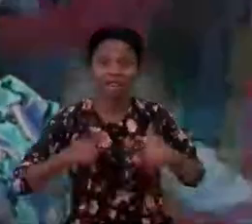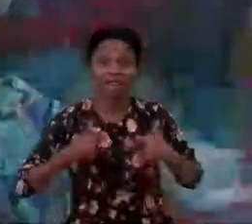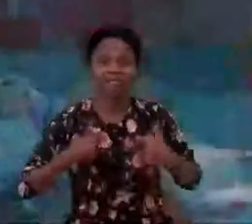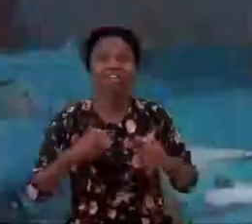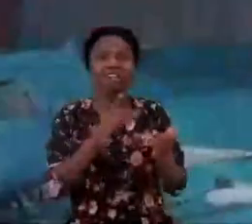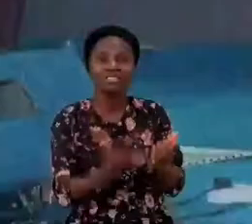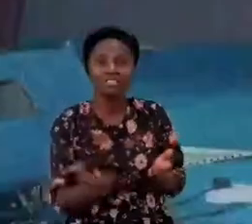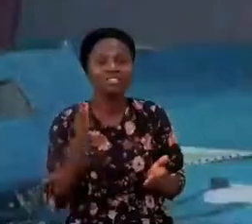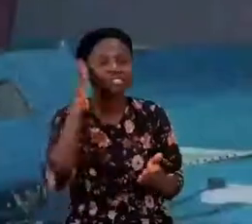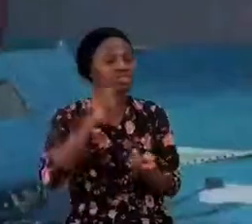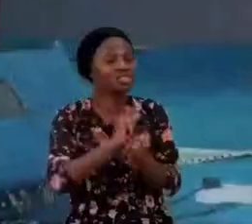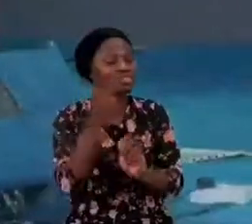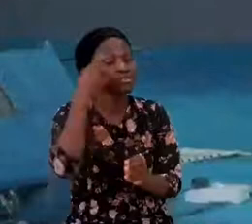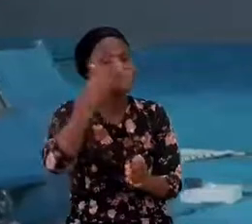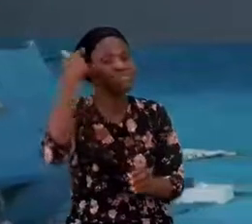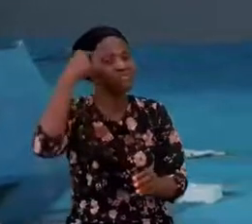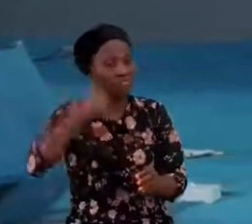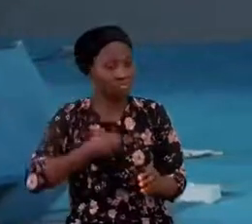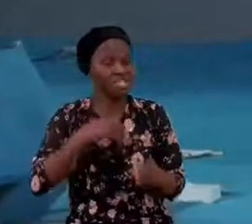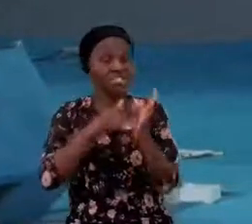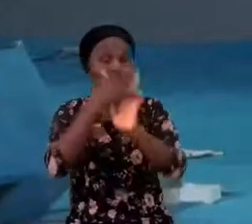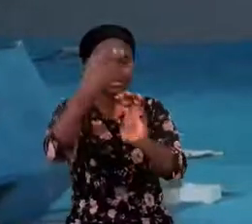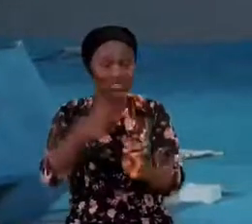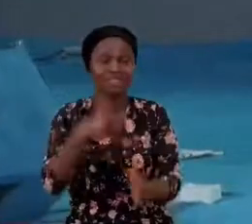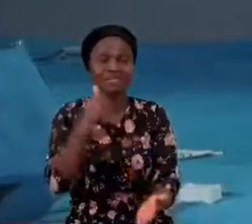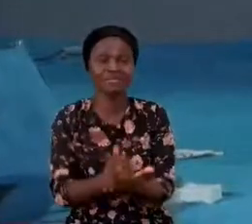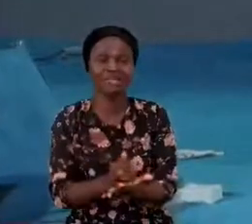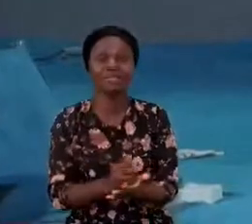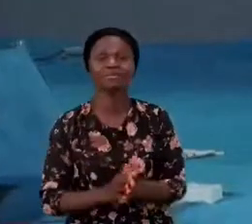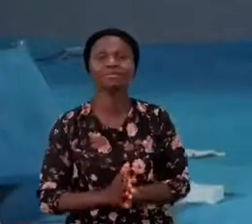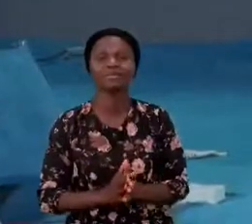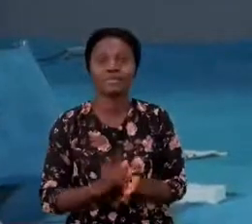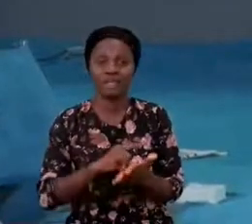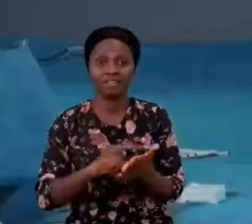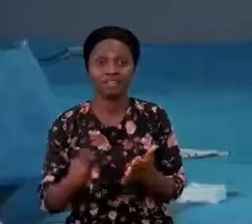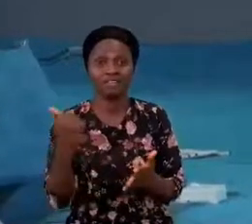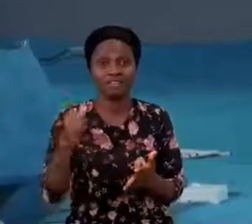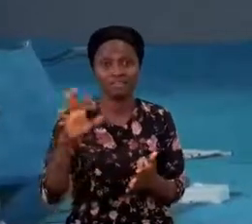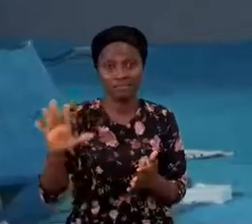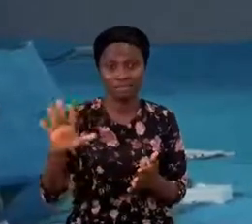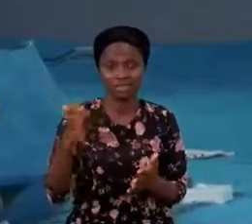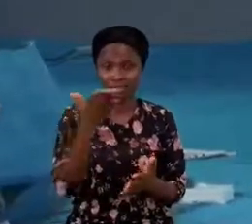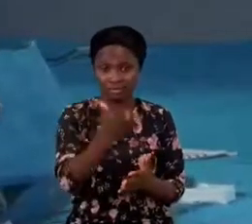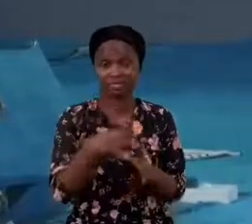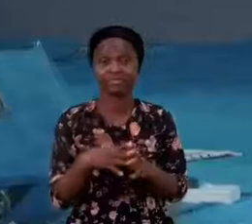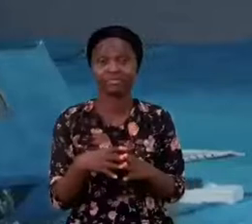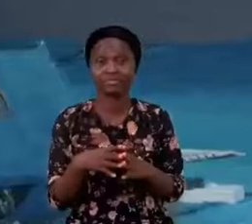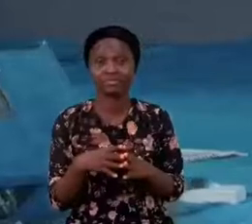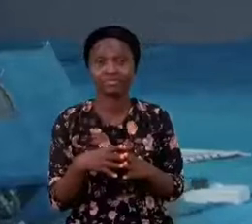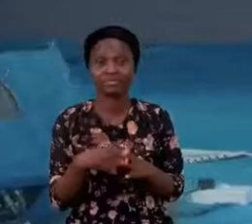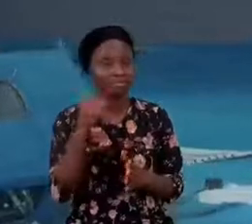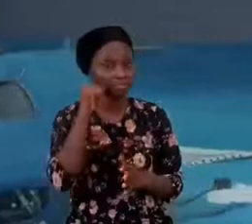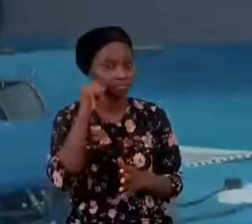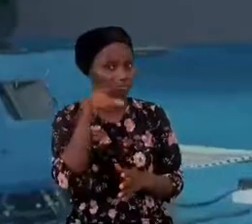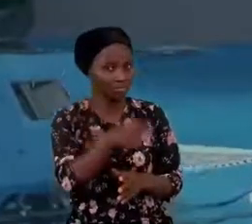Verset 15, elle est plus précieuse que les perles. Il parle